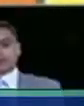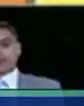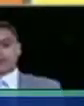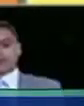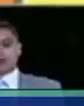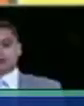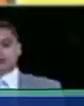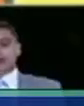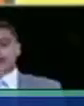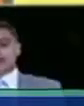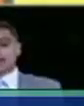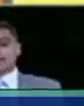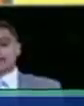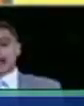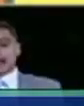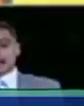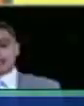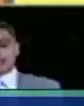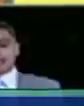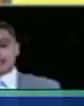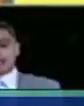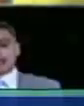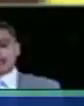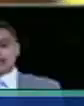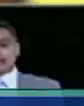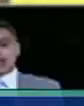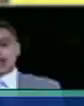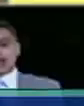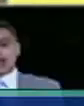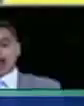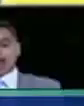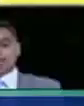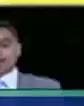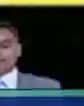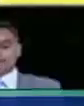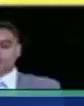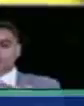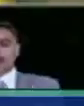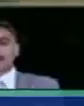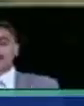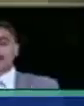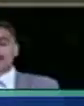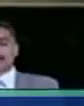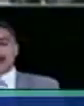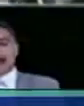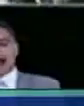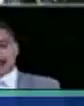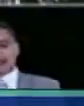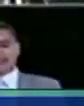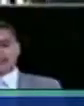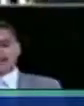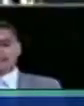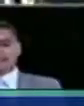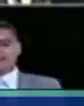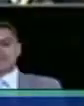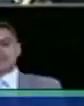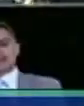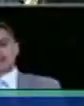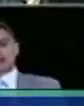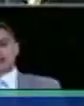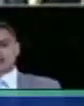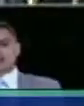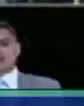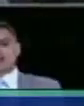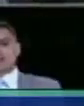من الحاجات الجميله جدا ادخال السرور والبهجه على الناس، اي ناس